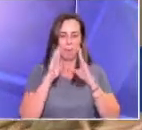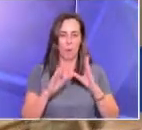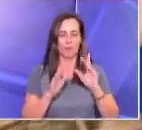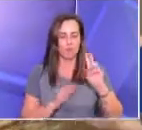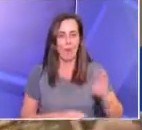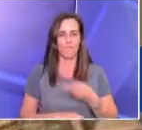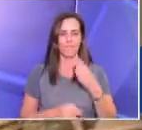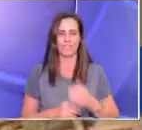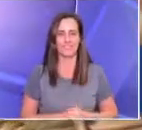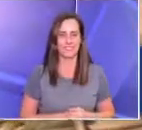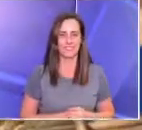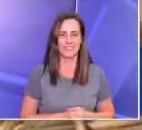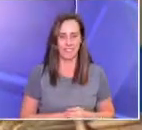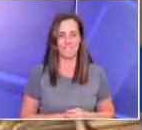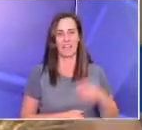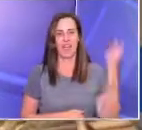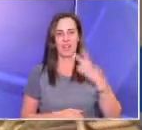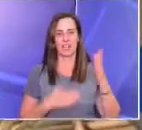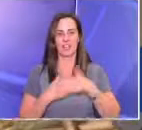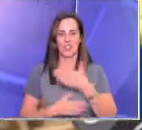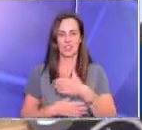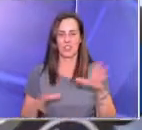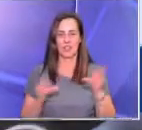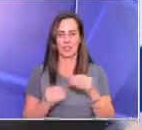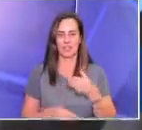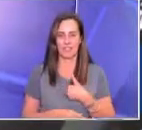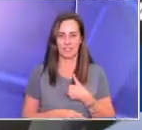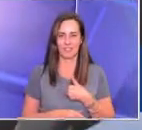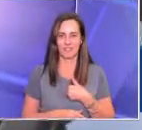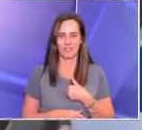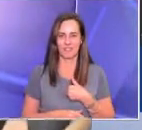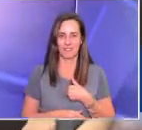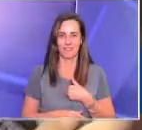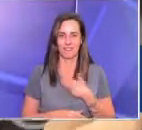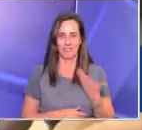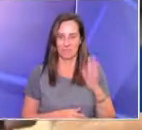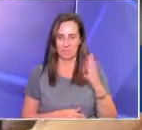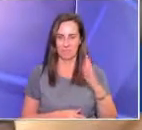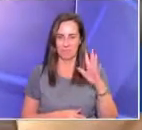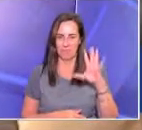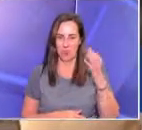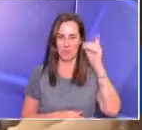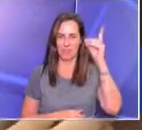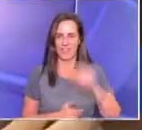פעם נוספת, וכמובן לאשתי שהלכה אחריי בארץ לזרוע במשך כל כך